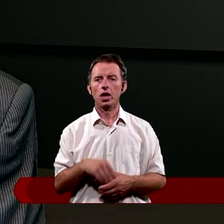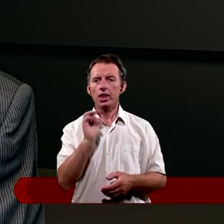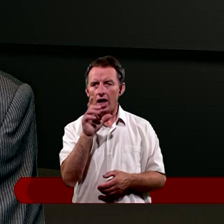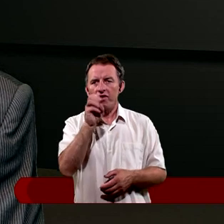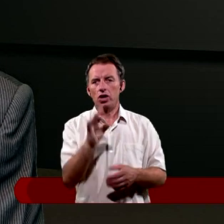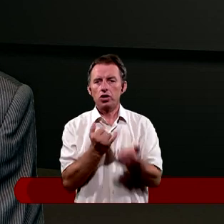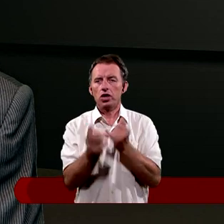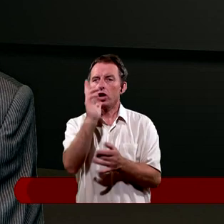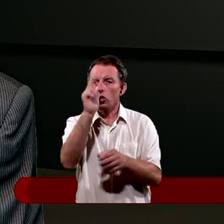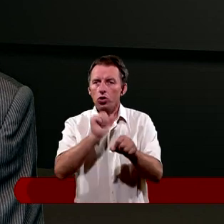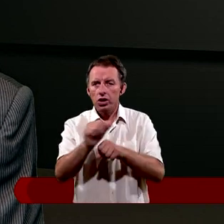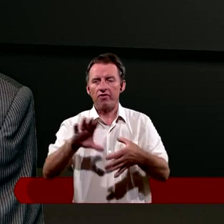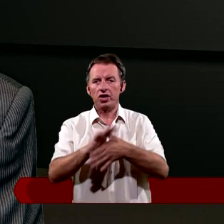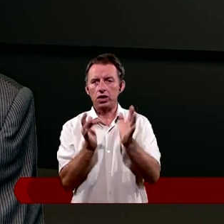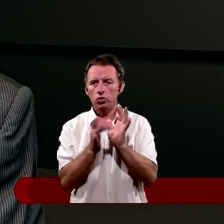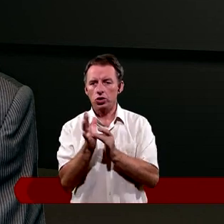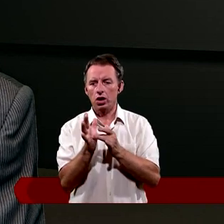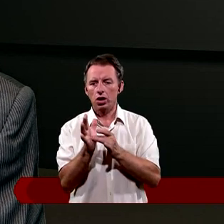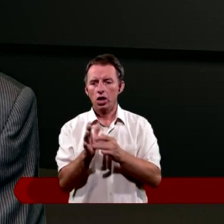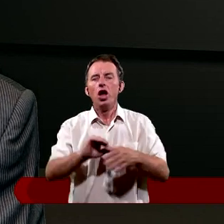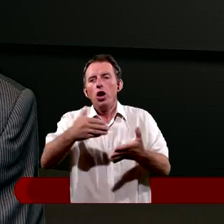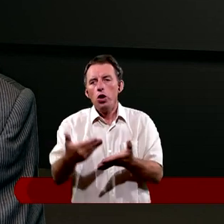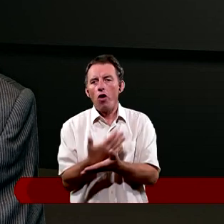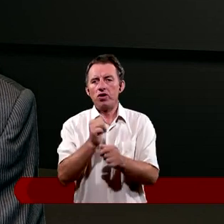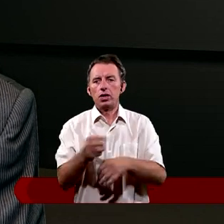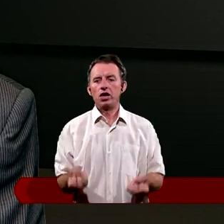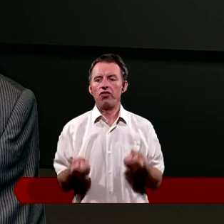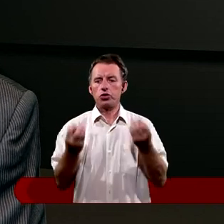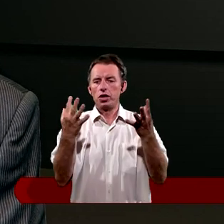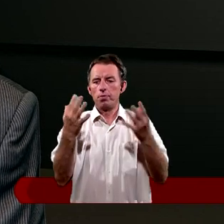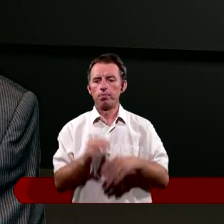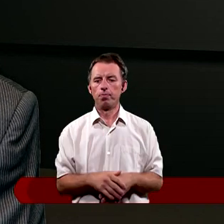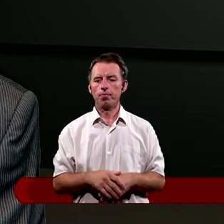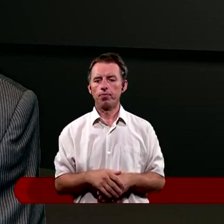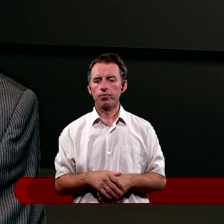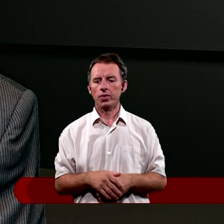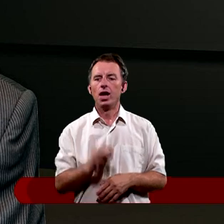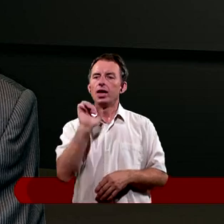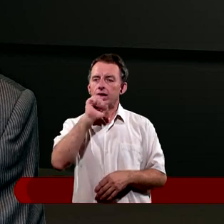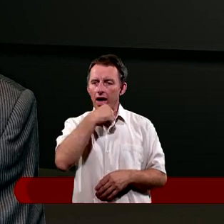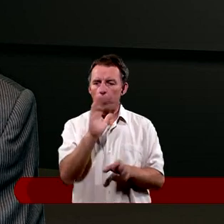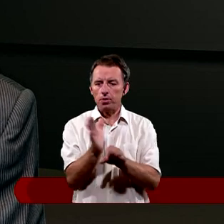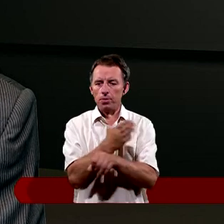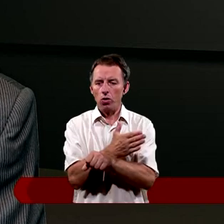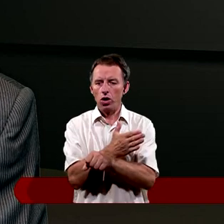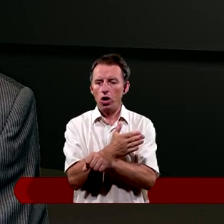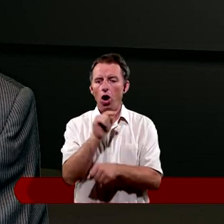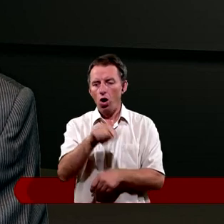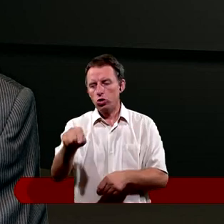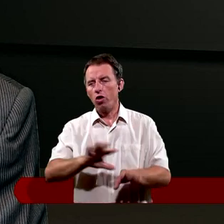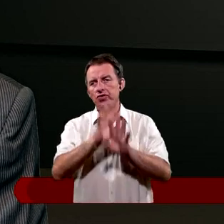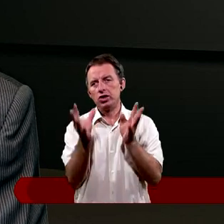Tak więc, jeśli ktoś jest w Chrystusie, nowym jest stworzeniem. Stare przeminęło,